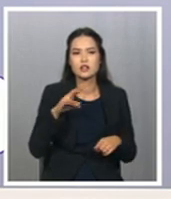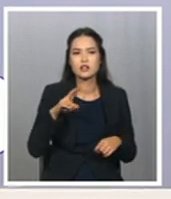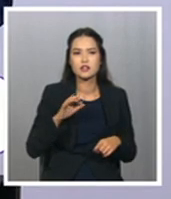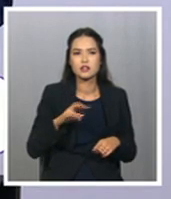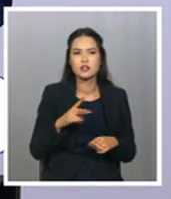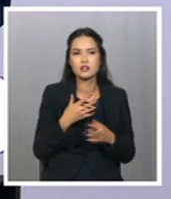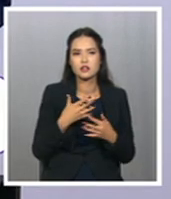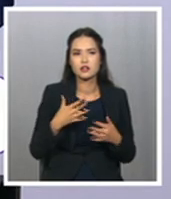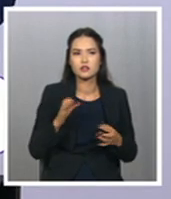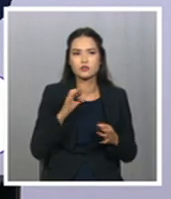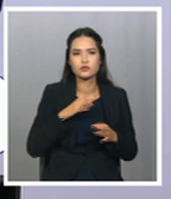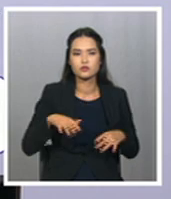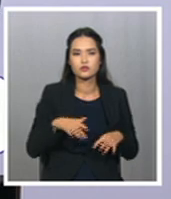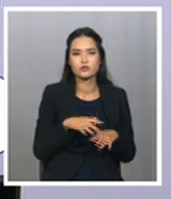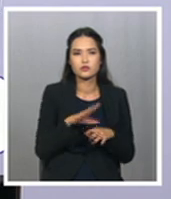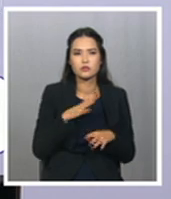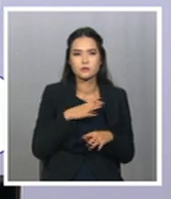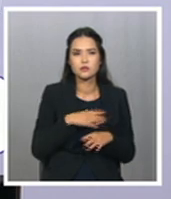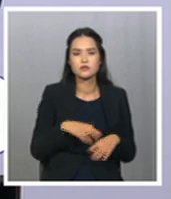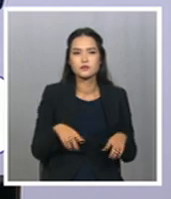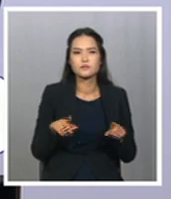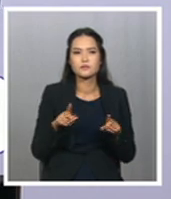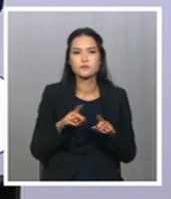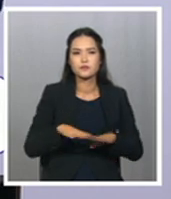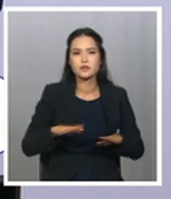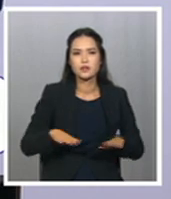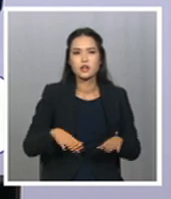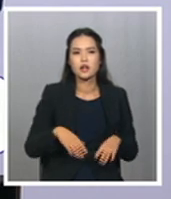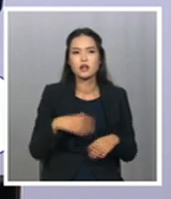болатын. Оқушылар, бейне жазбаға назар аударыңыздар.